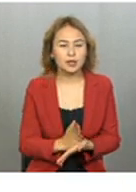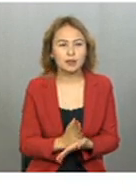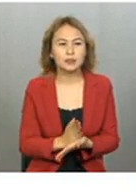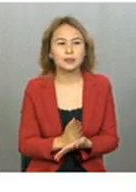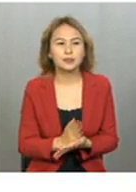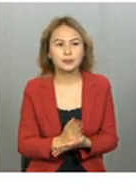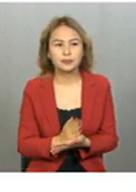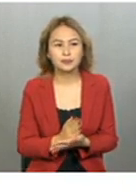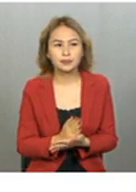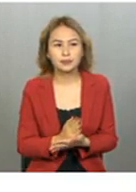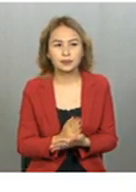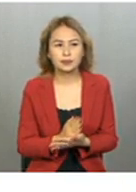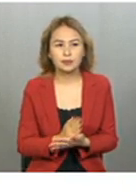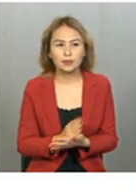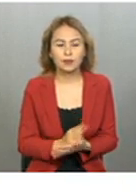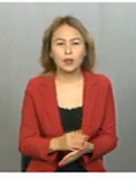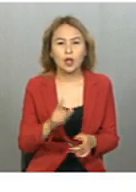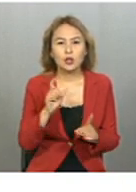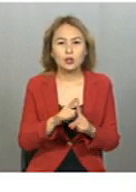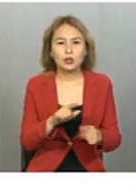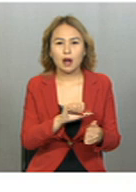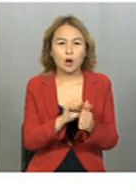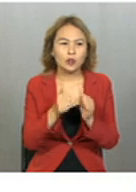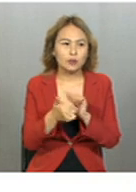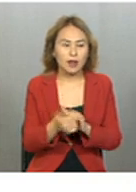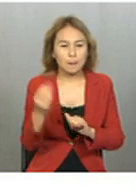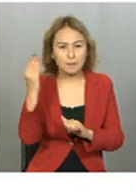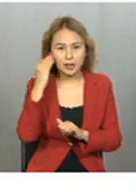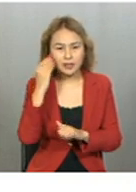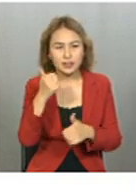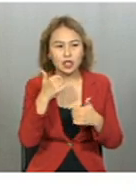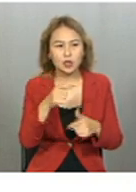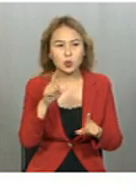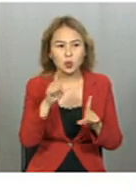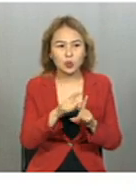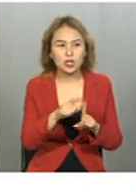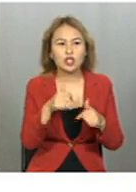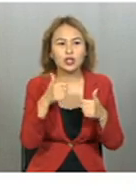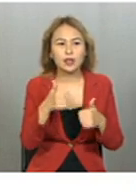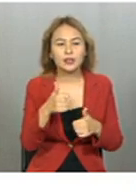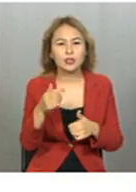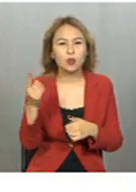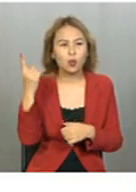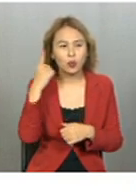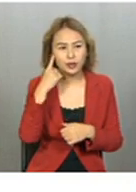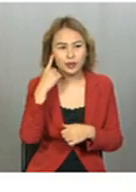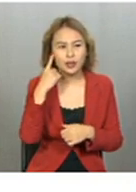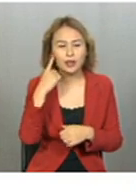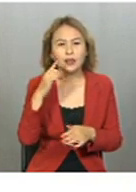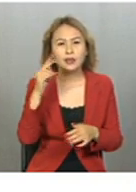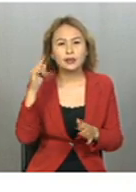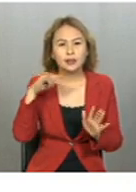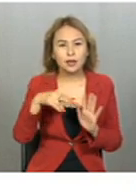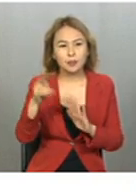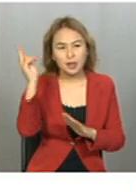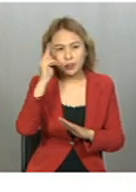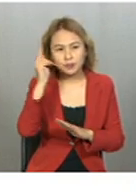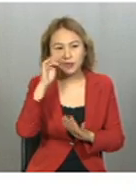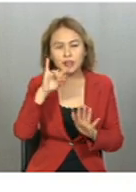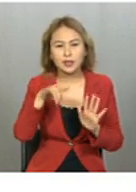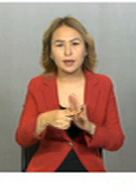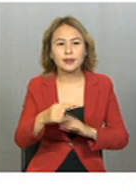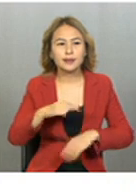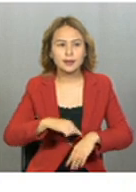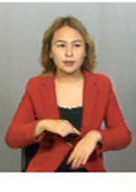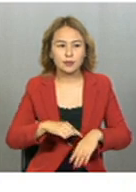тұр. Сөздің ауыспалы мағынасы. Жақсы сөз, жақсы ой. Терең білім,